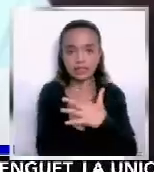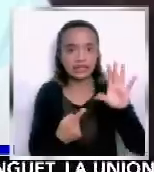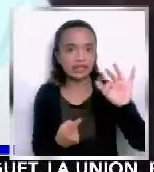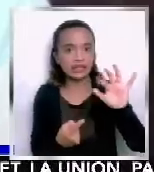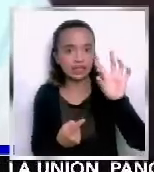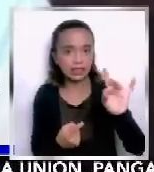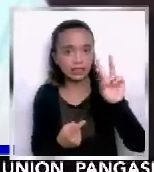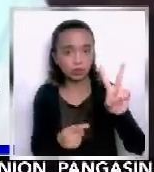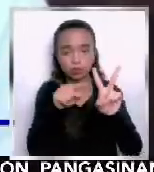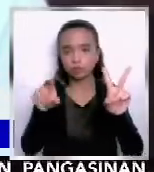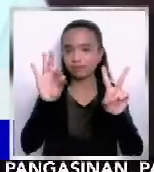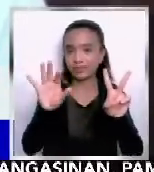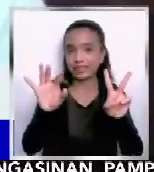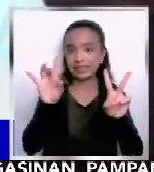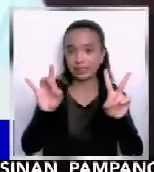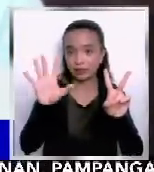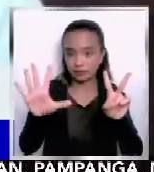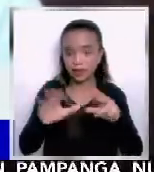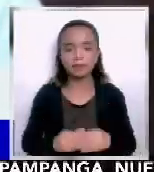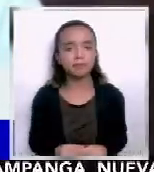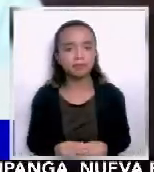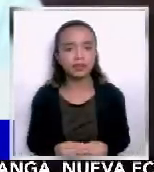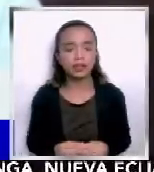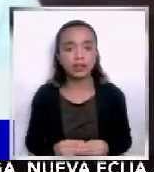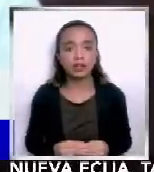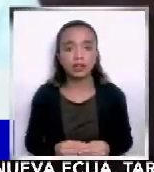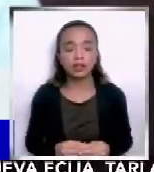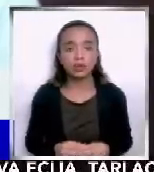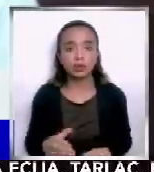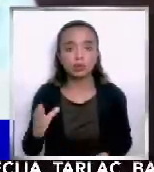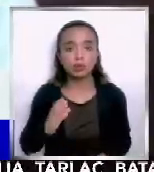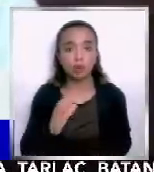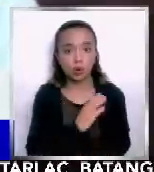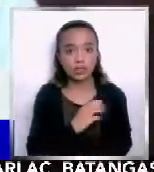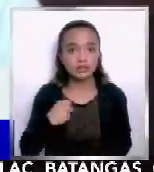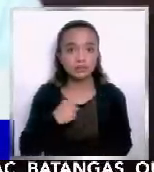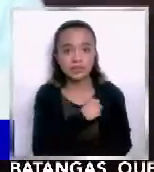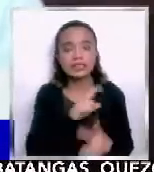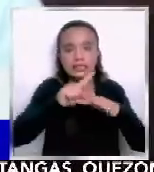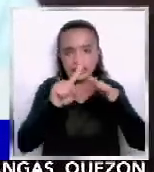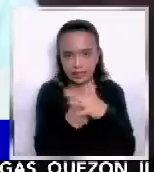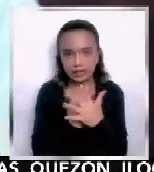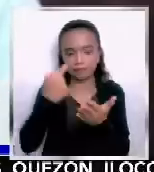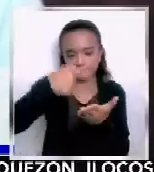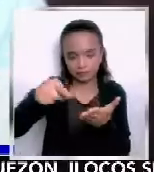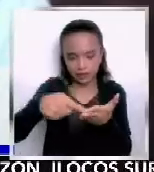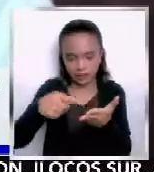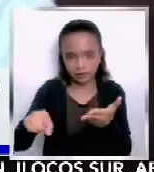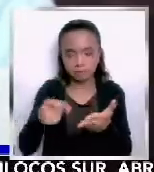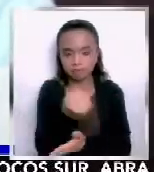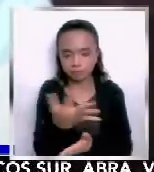Kung ang Joint Houses of Congress ay magsisimula ng canvassing, tapos iproklama ang isang